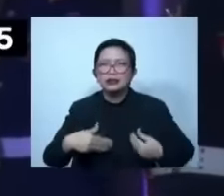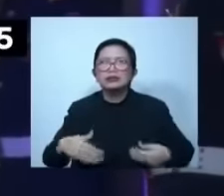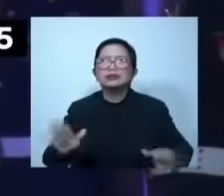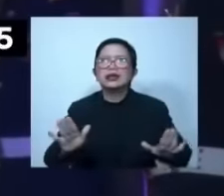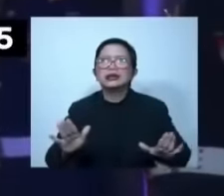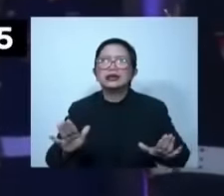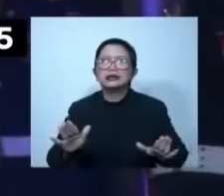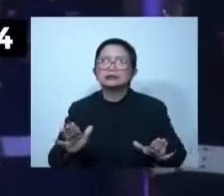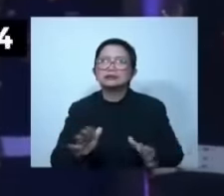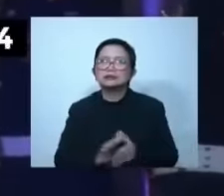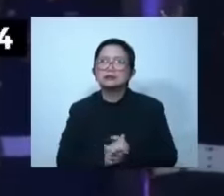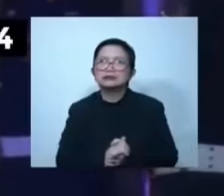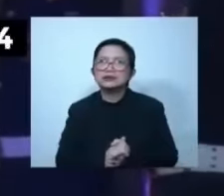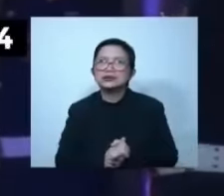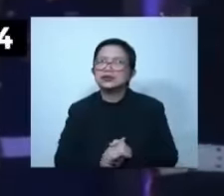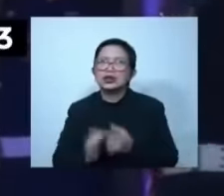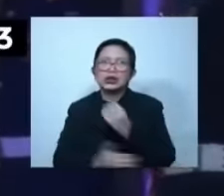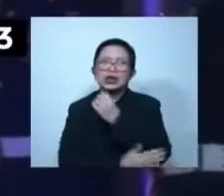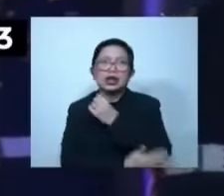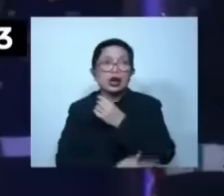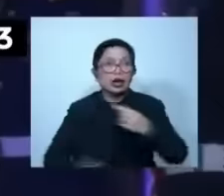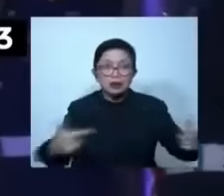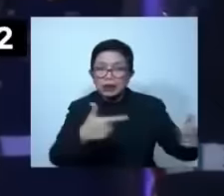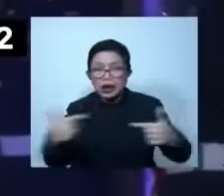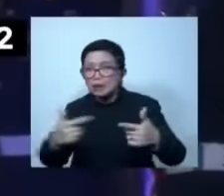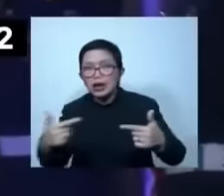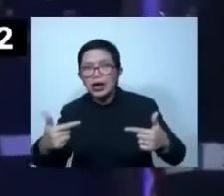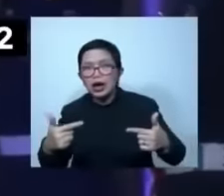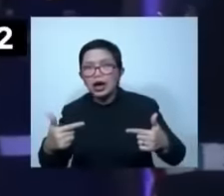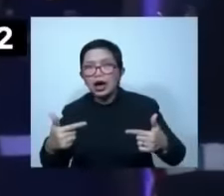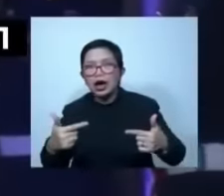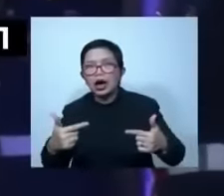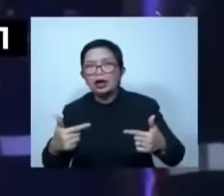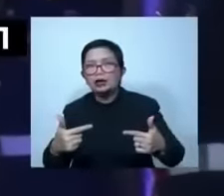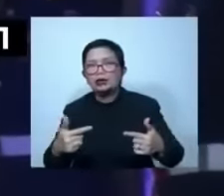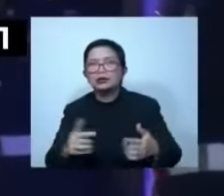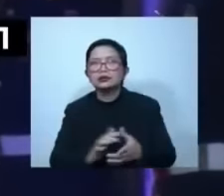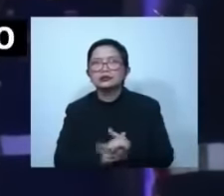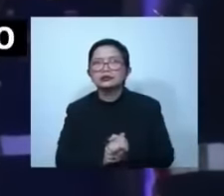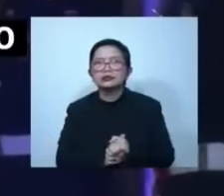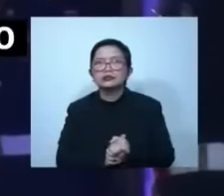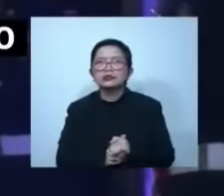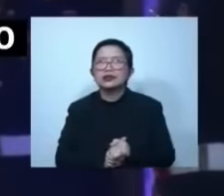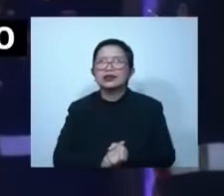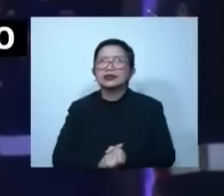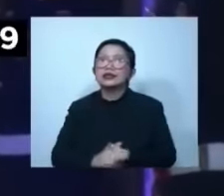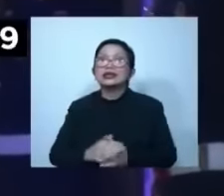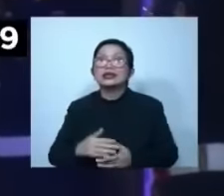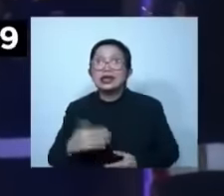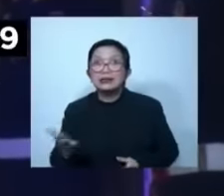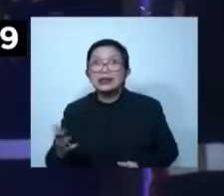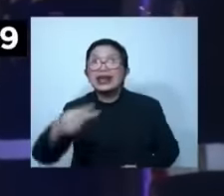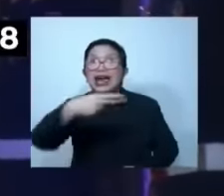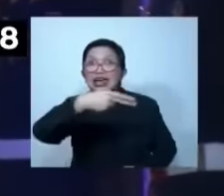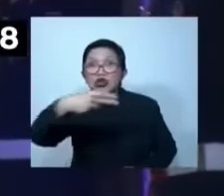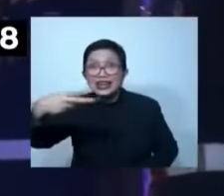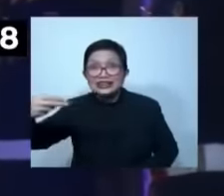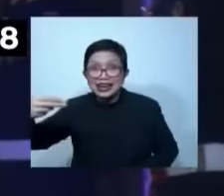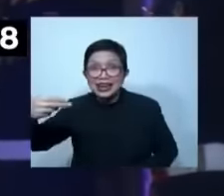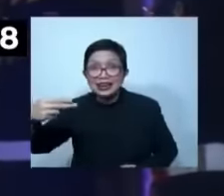yang terjadi perang saudara, kerusuhan, Indonesia masih